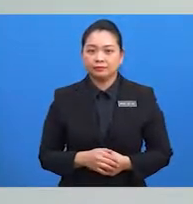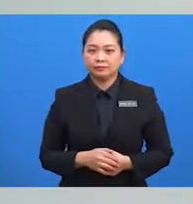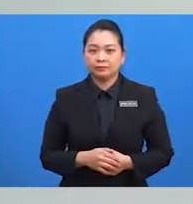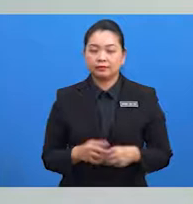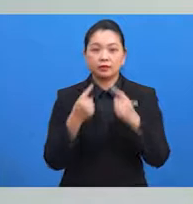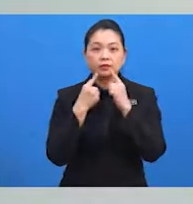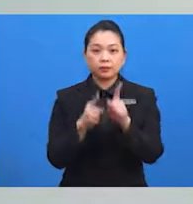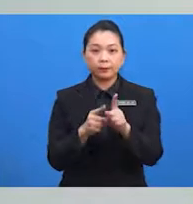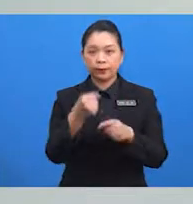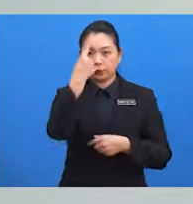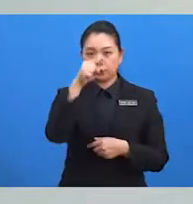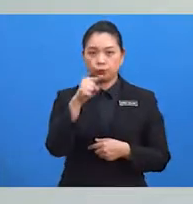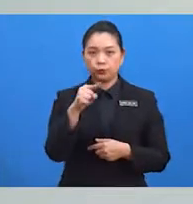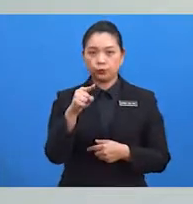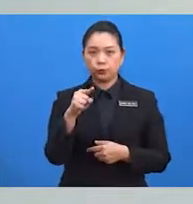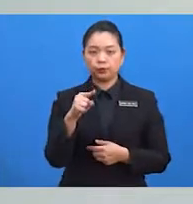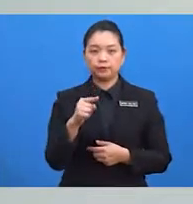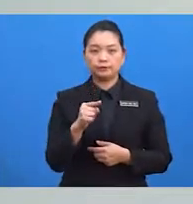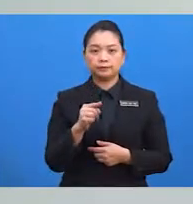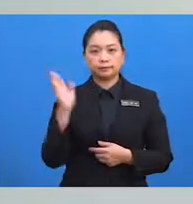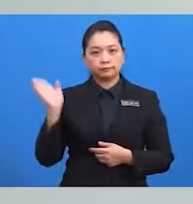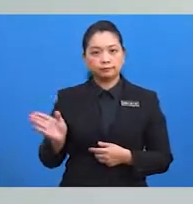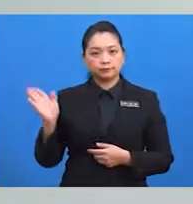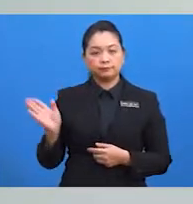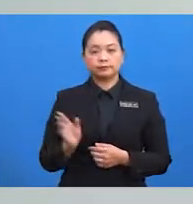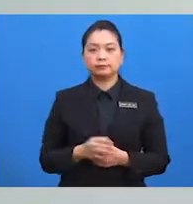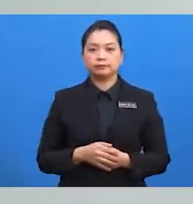jawaban untuk solar pertama ialah